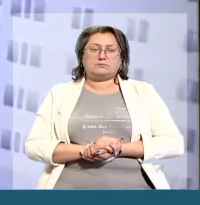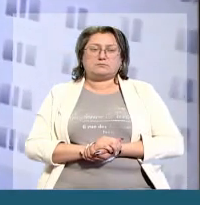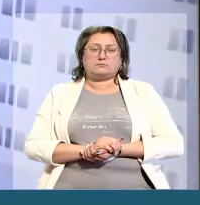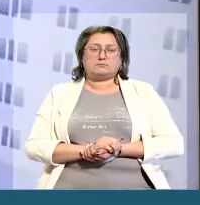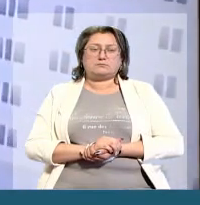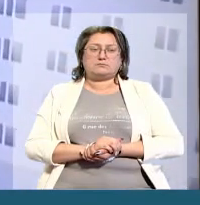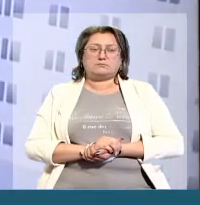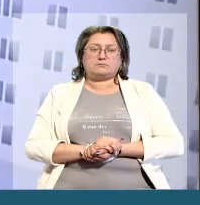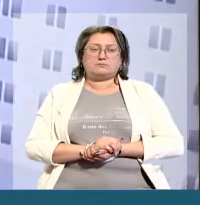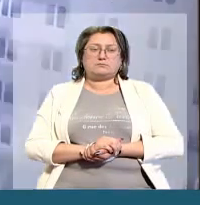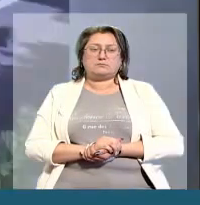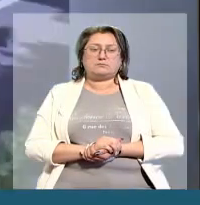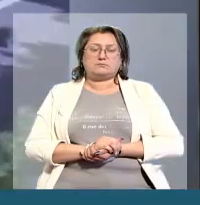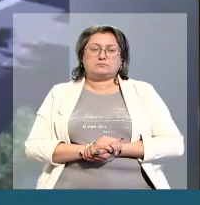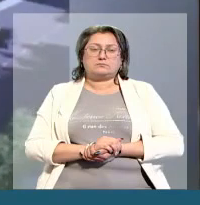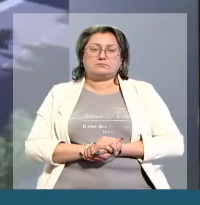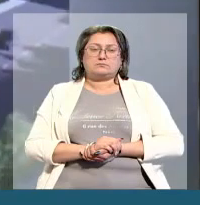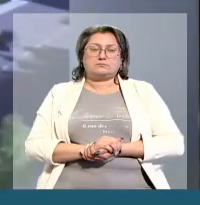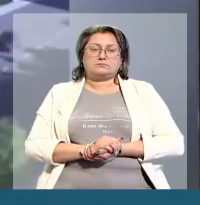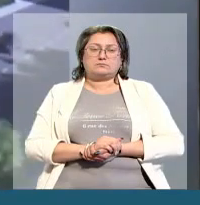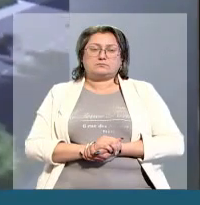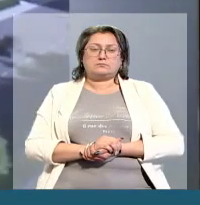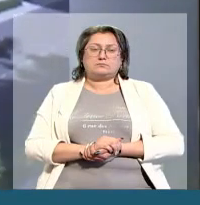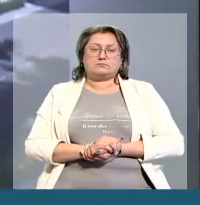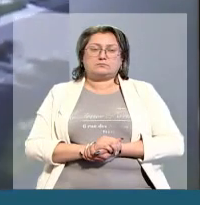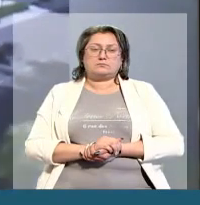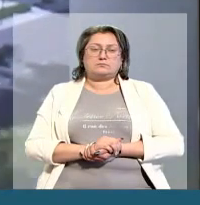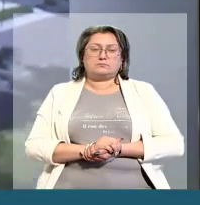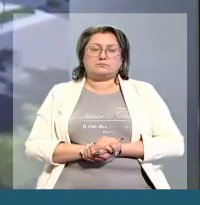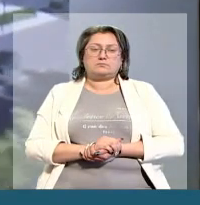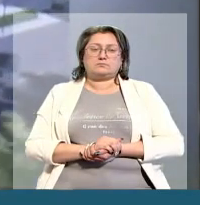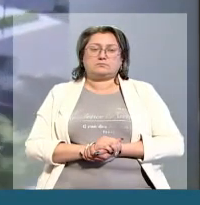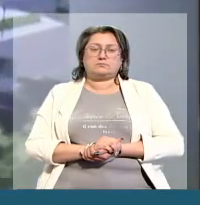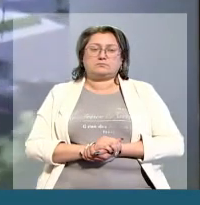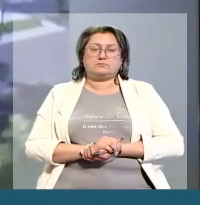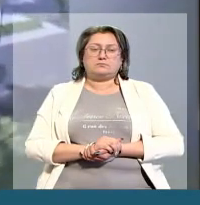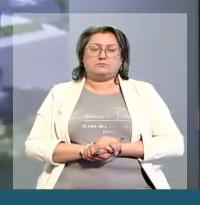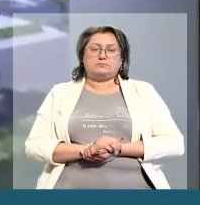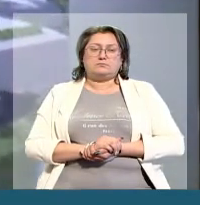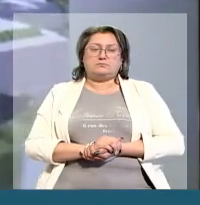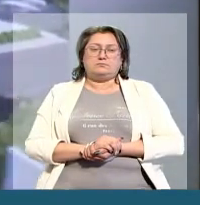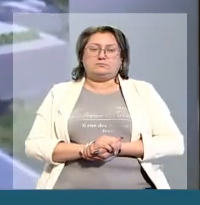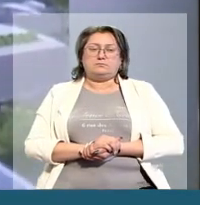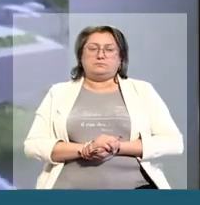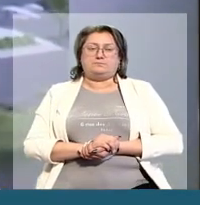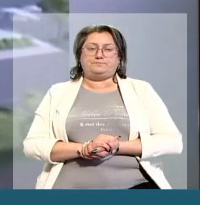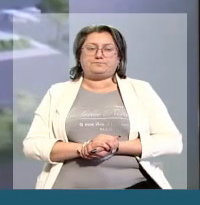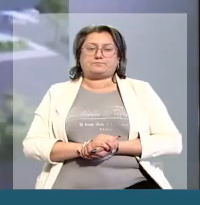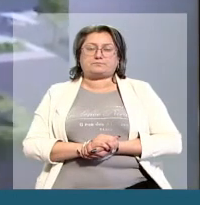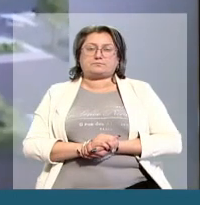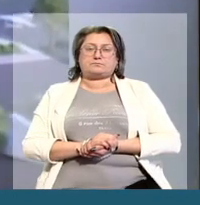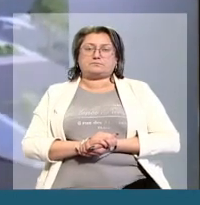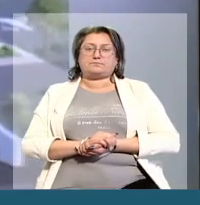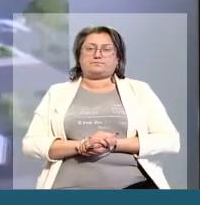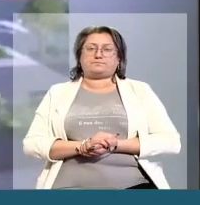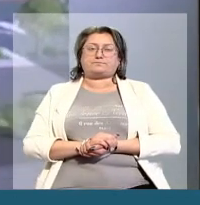элементов, поддержкой и сохранения исторических и культурных памятников, а также создания общественных пространств,